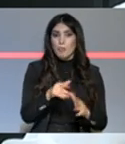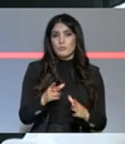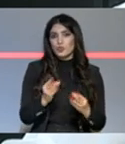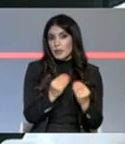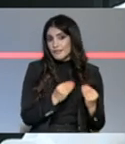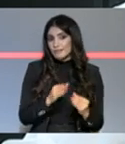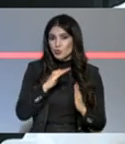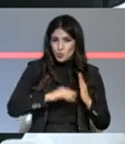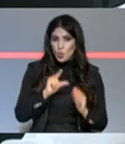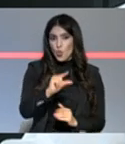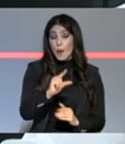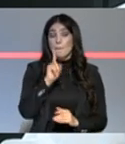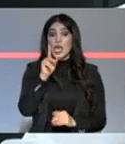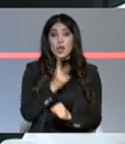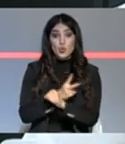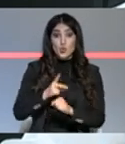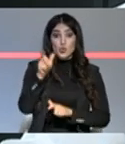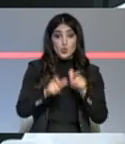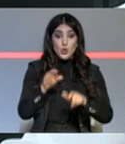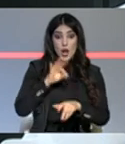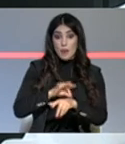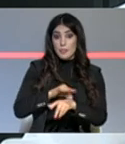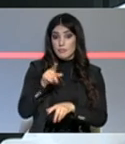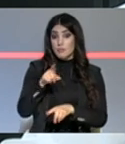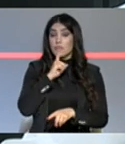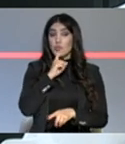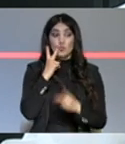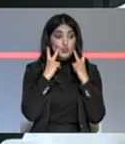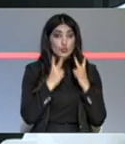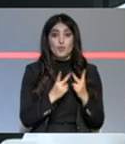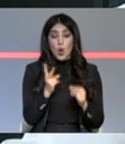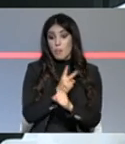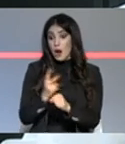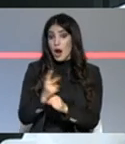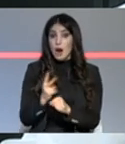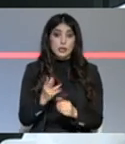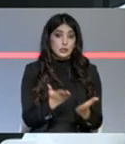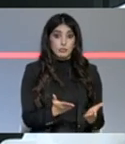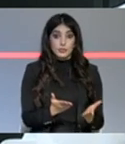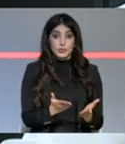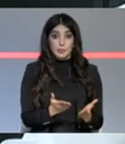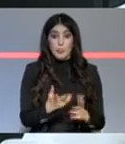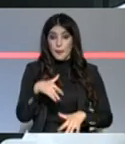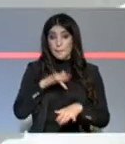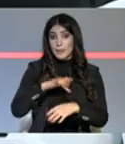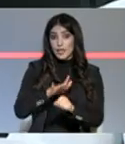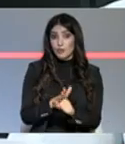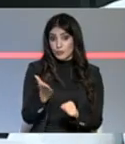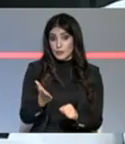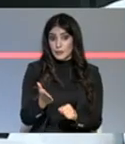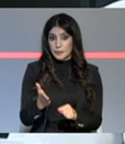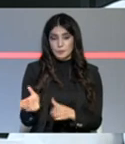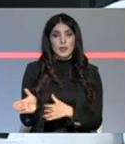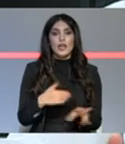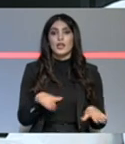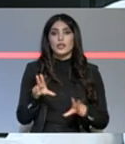أما فما الخطورة متاع المرضى اللي قاعدة كيف قاعد بنين باقي نشوفوا في حالات خطيرة من الكوفيد 19. احنا